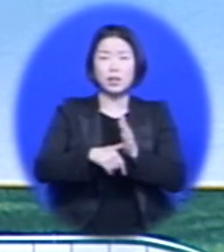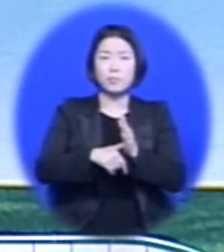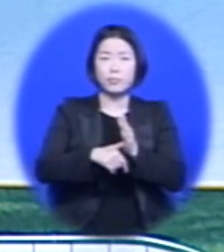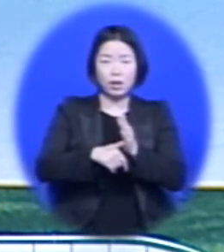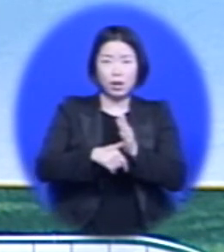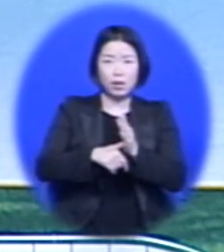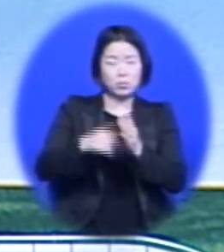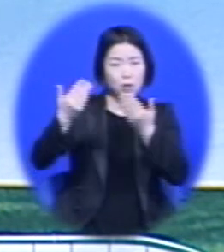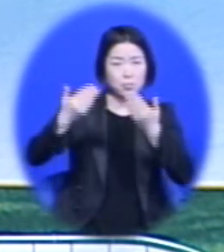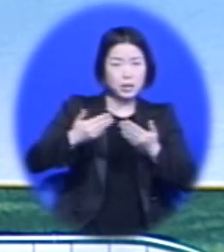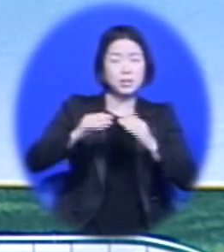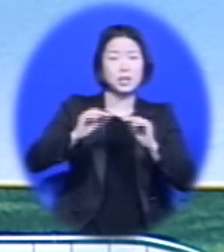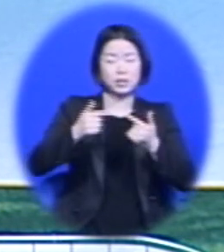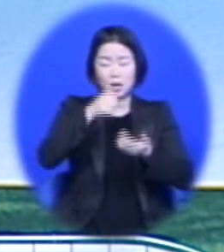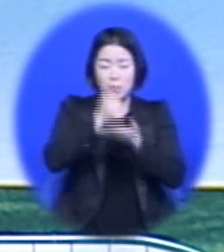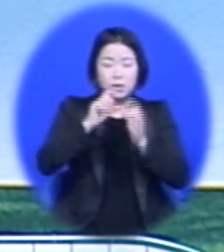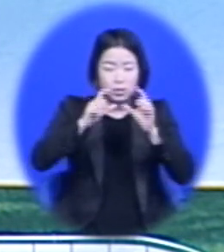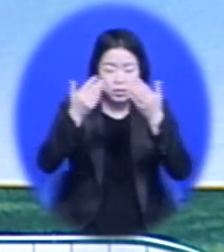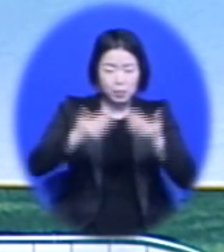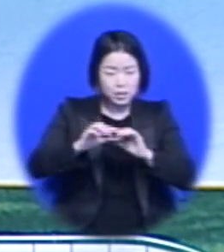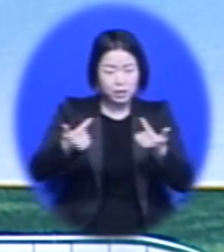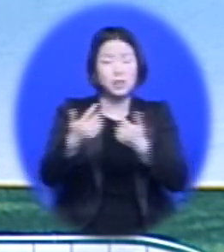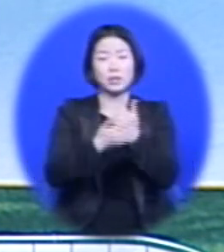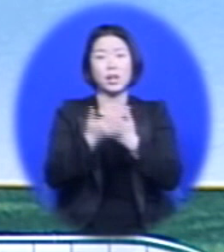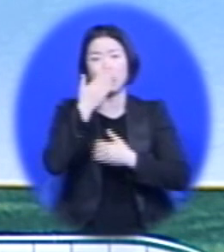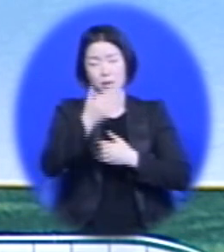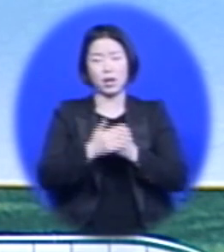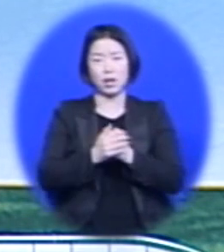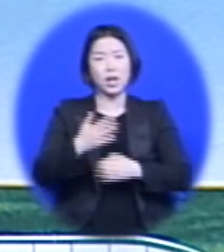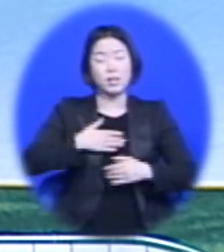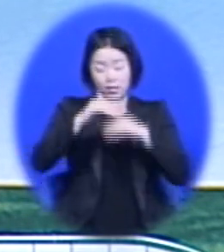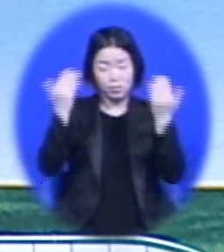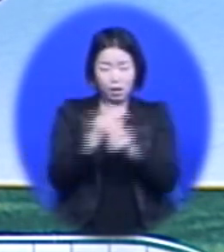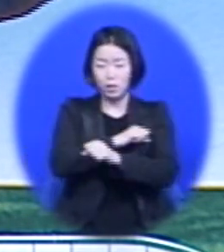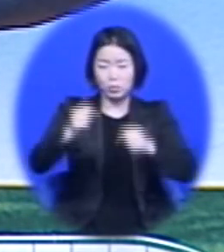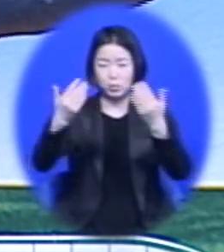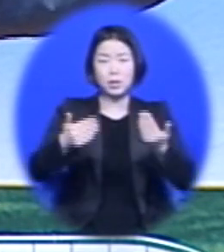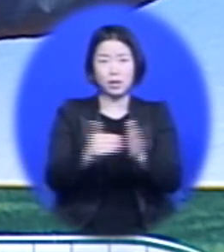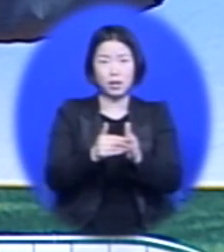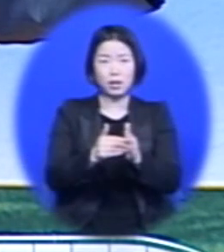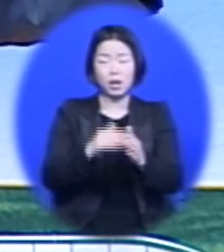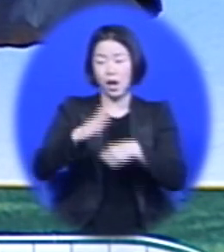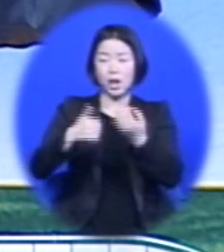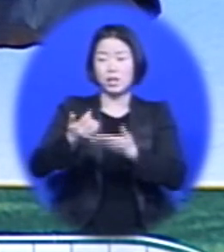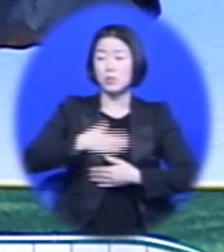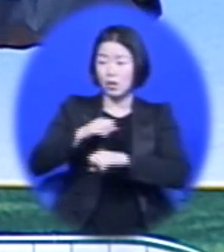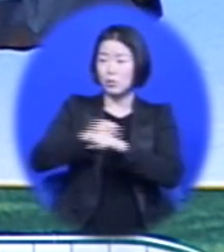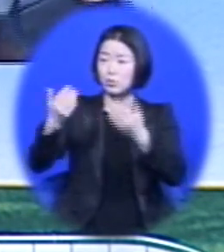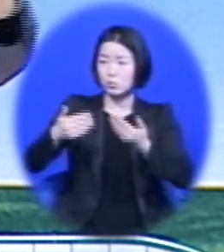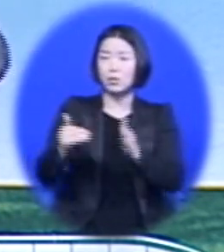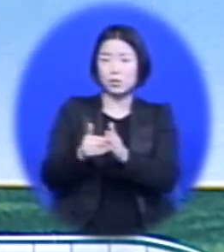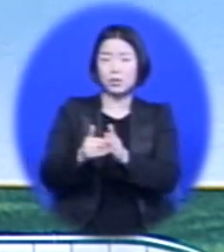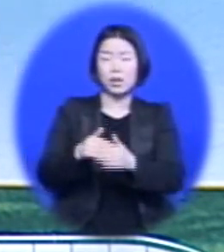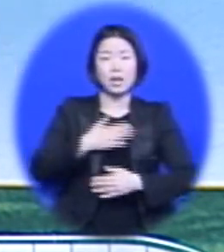않는다는 은혜가 되는 겁니다. 나는 다 용서받았습니다. 하나님이 나 용서해 주셨습니다.